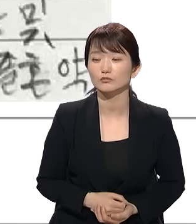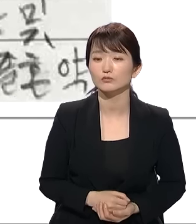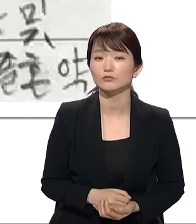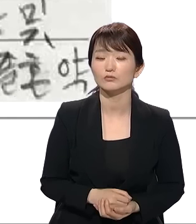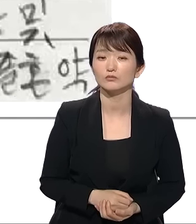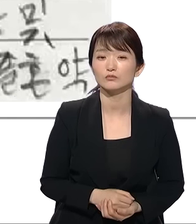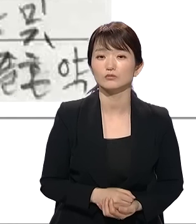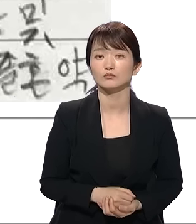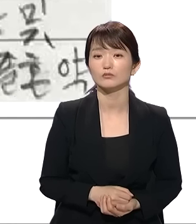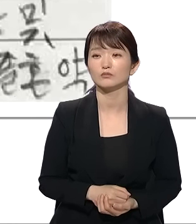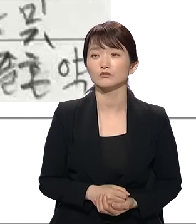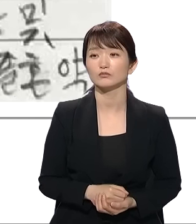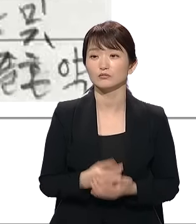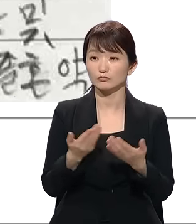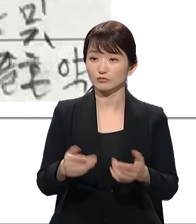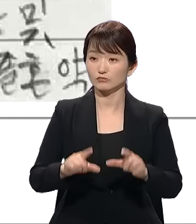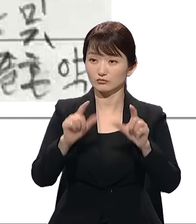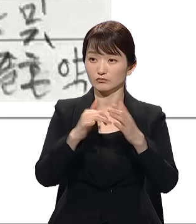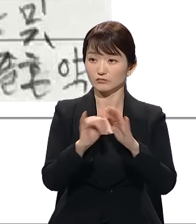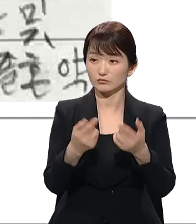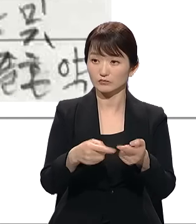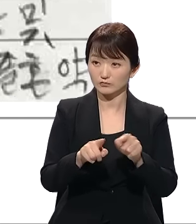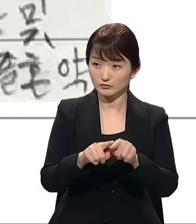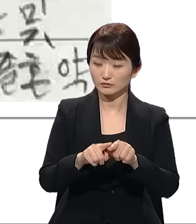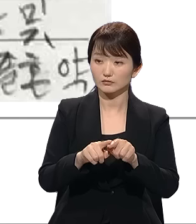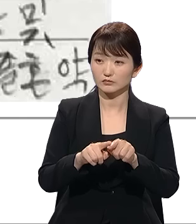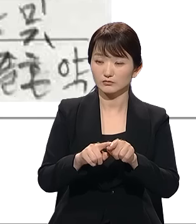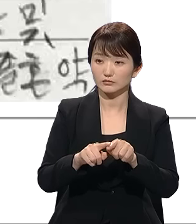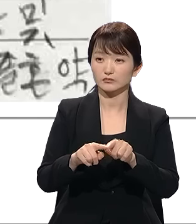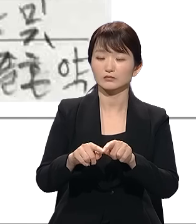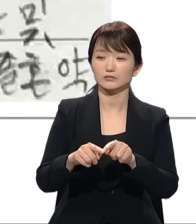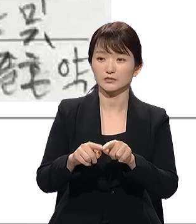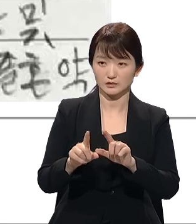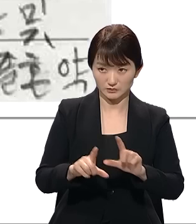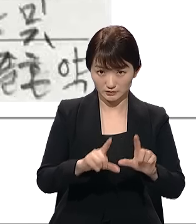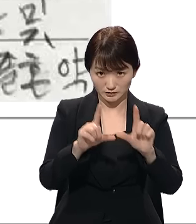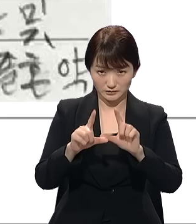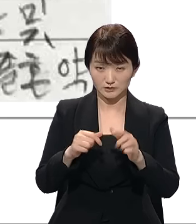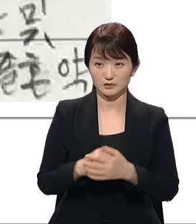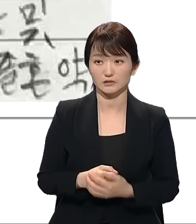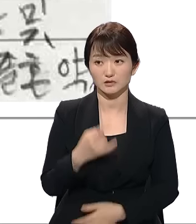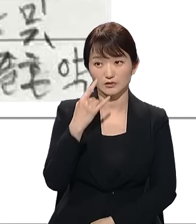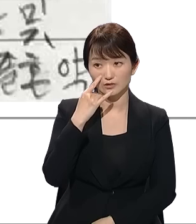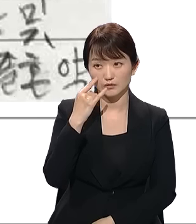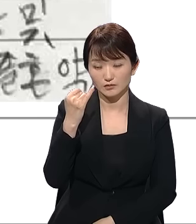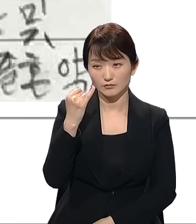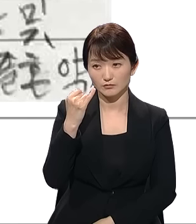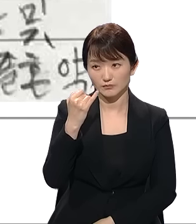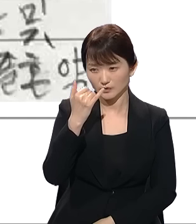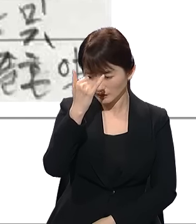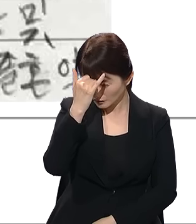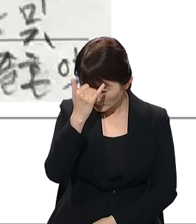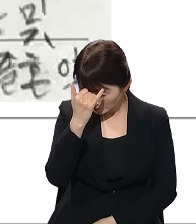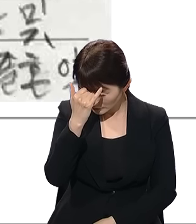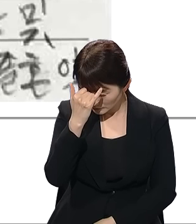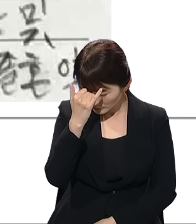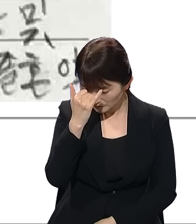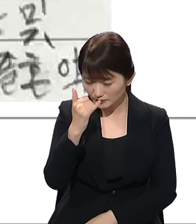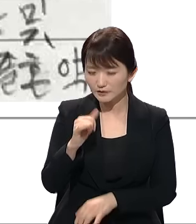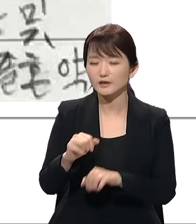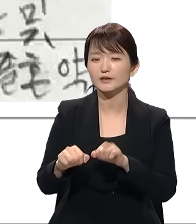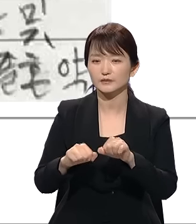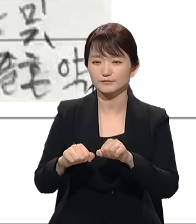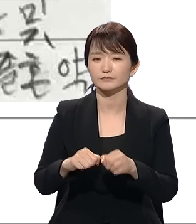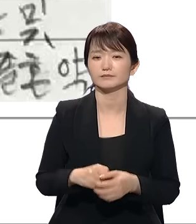다짐인데 뭐 휴일에 가족과 함께하고 엄마에게 공손하게 대하자. 그러니까 이게 첫째 딸이 엄마한테 공손하게 대하지 않았다는 뜻인가요? 이게